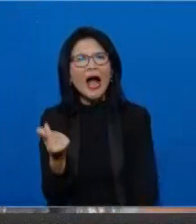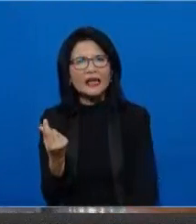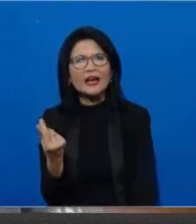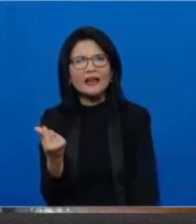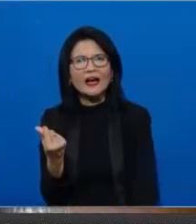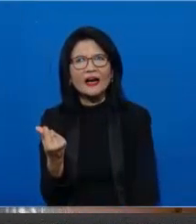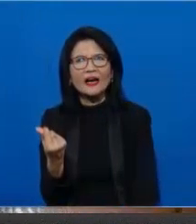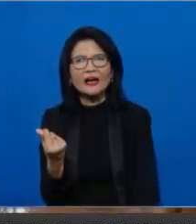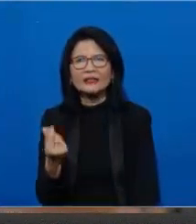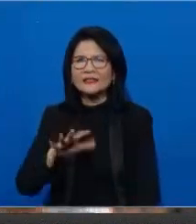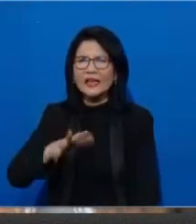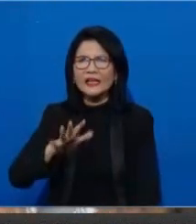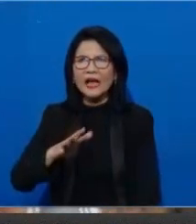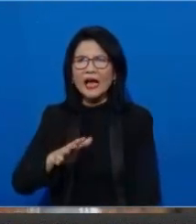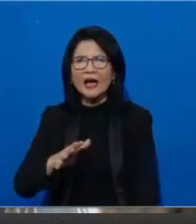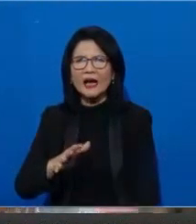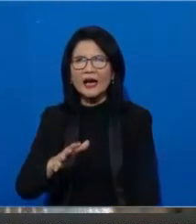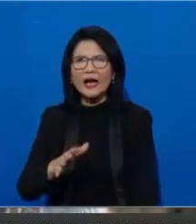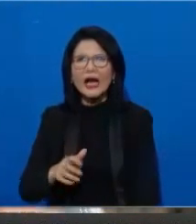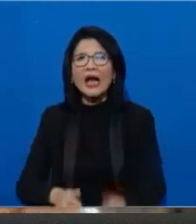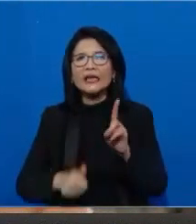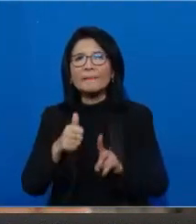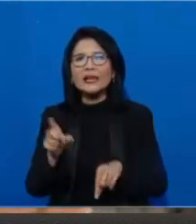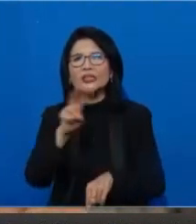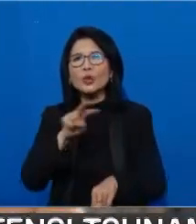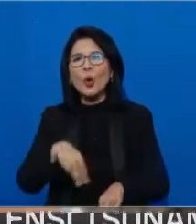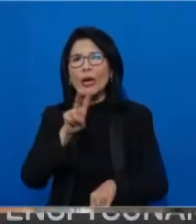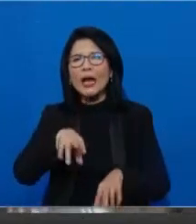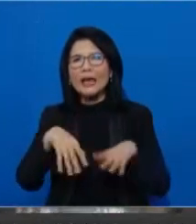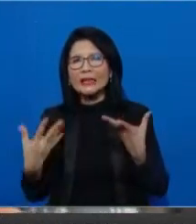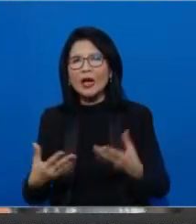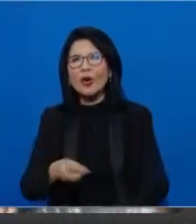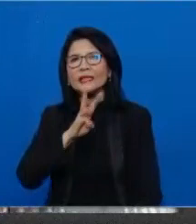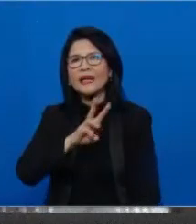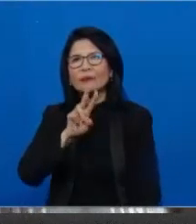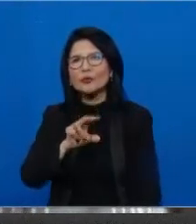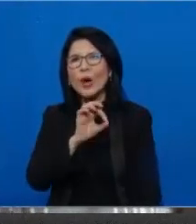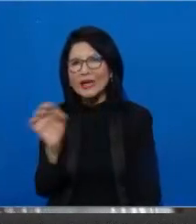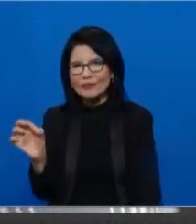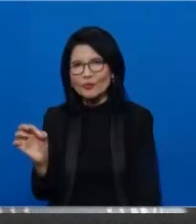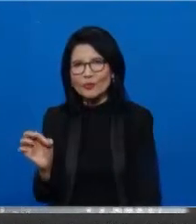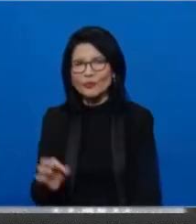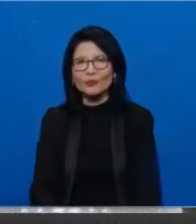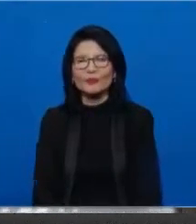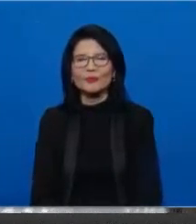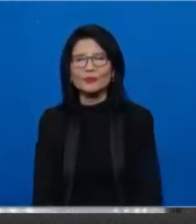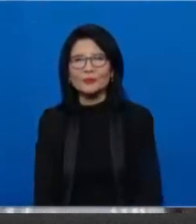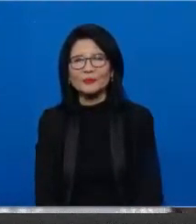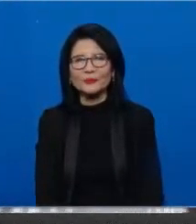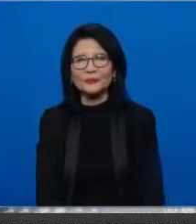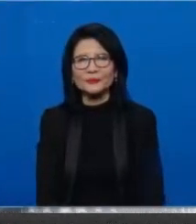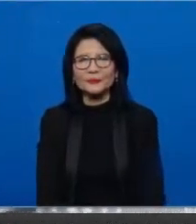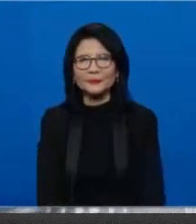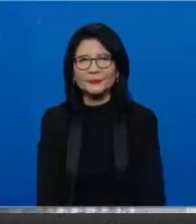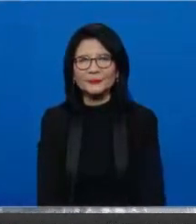ini sekitar $16 atau kurang lebih Rp32.000. Saya habis ini ya.